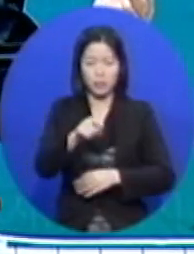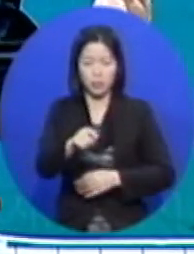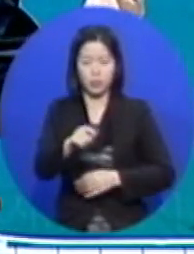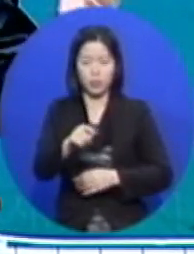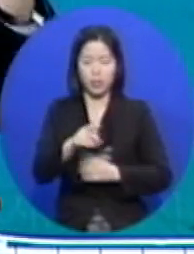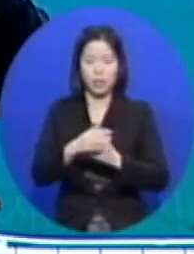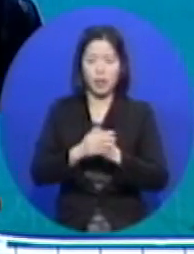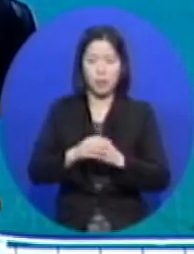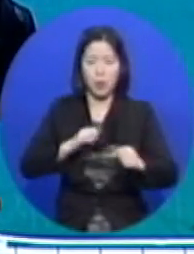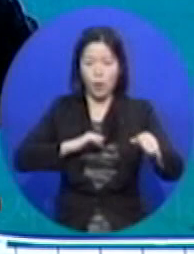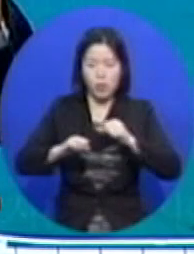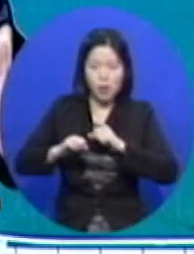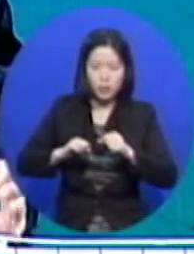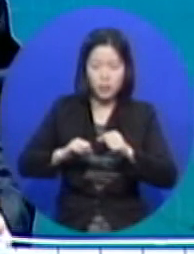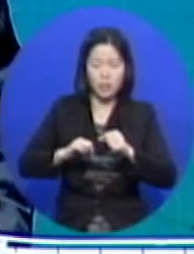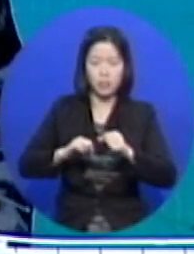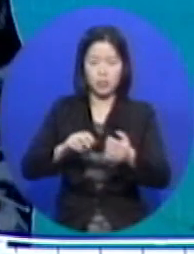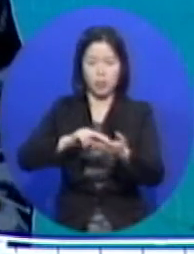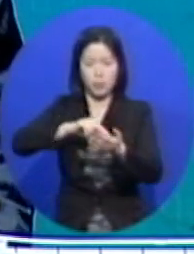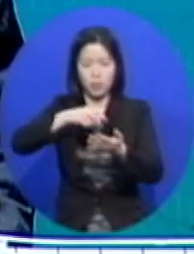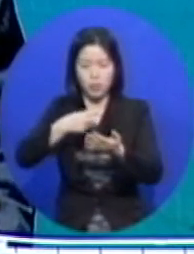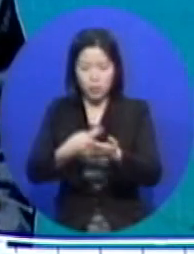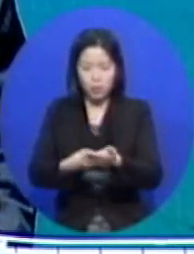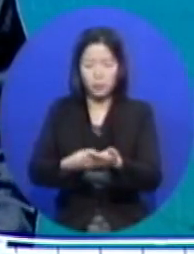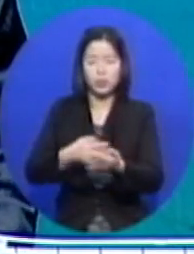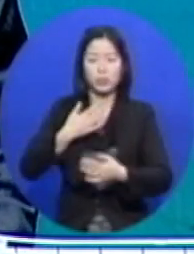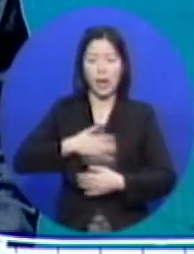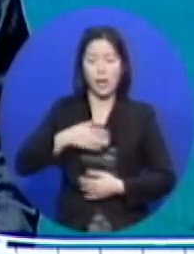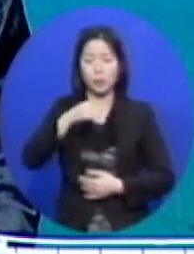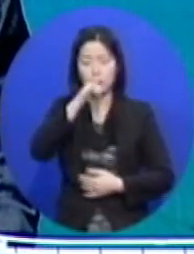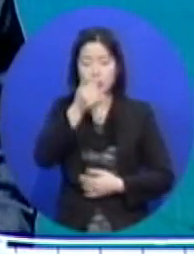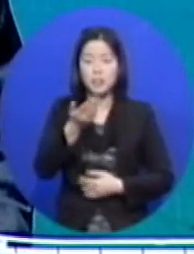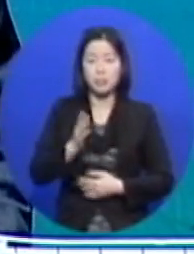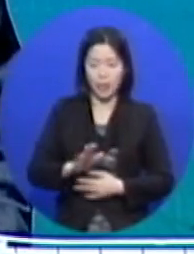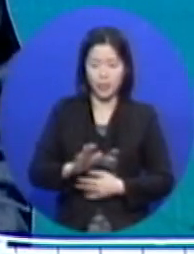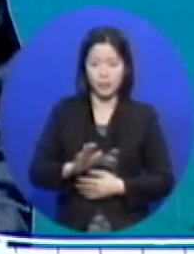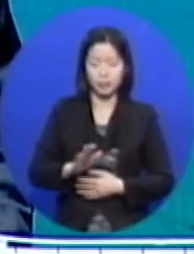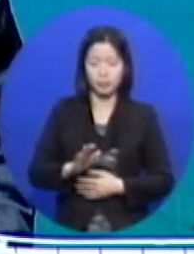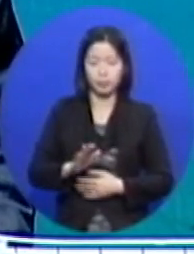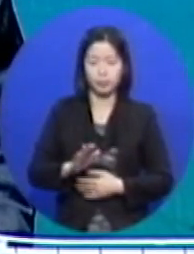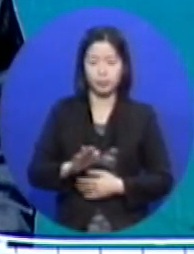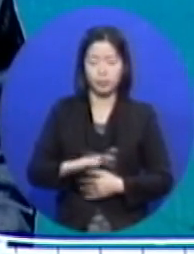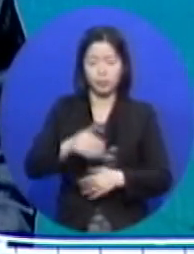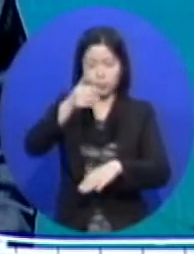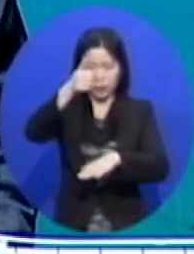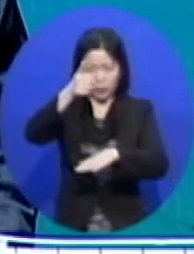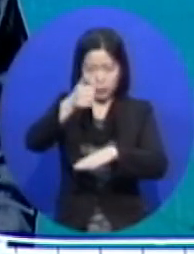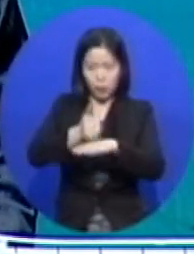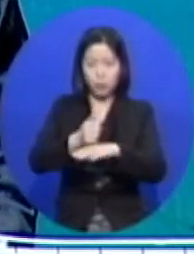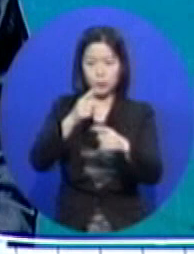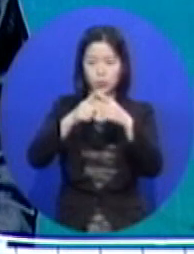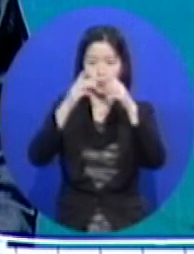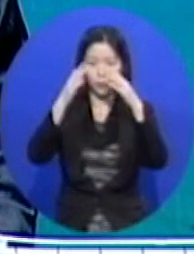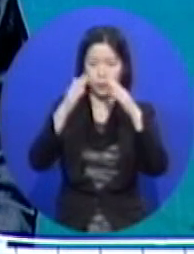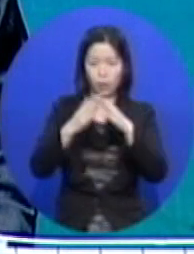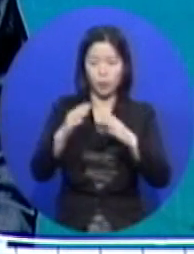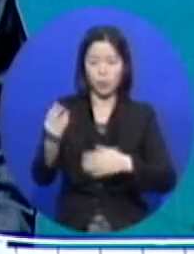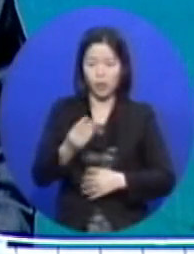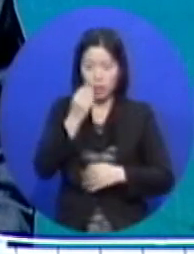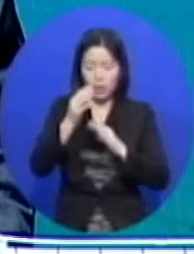역사 에서 성도들을 넘어 뜨려고 하는 걸 알지만 그러나 결국은 교회와 성도들이